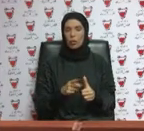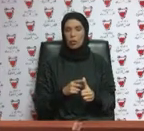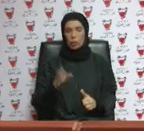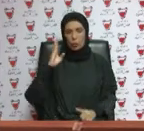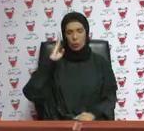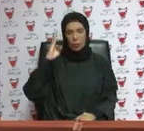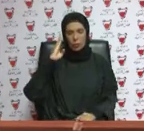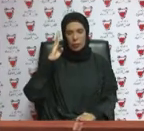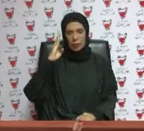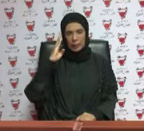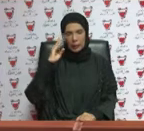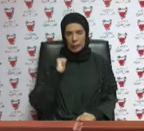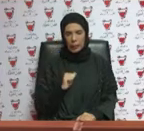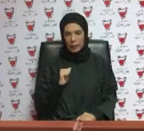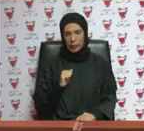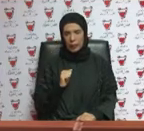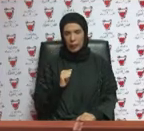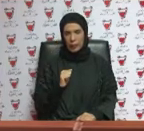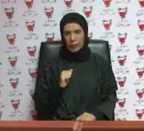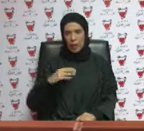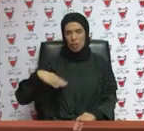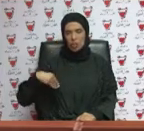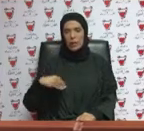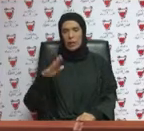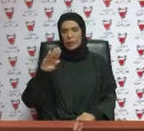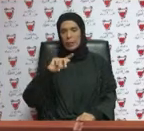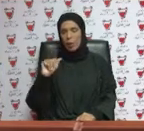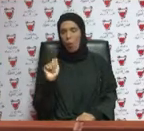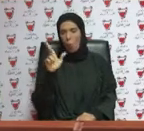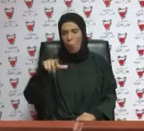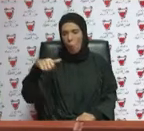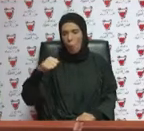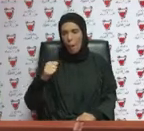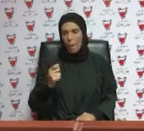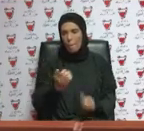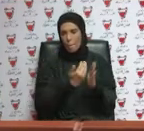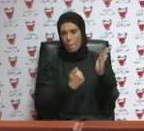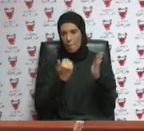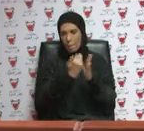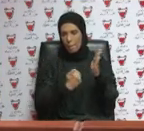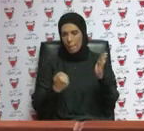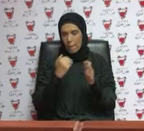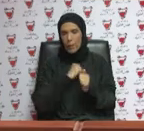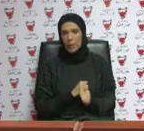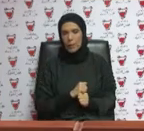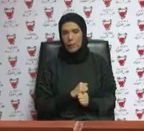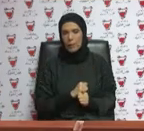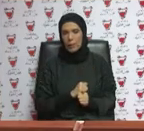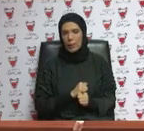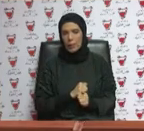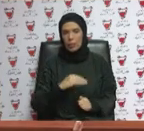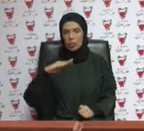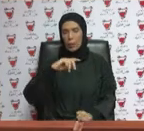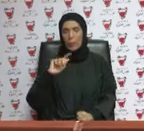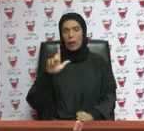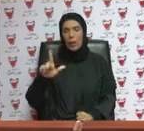بجزيل الشكر إلى معالي الشيخ سلمان بن خليفة وزير المالية والاقتصاد الوطني، وسعادة الأستاذ جميل